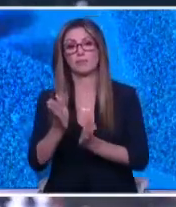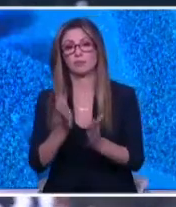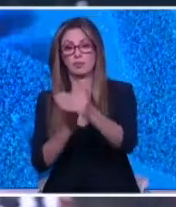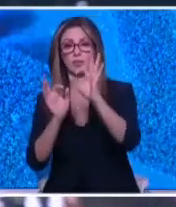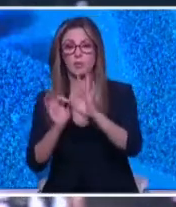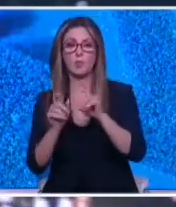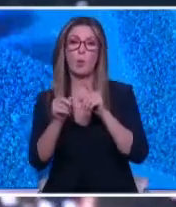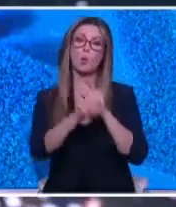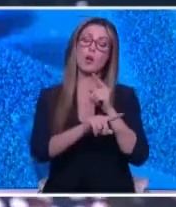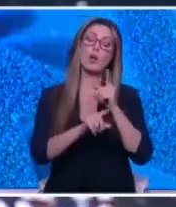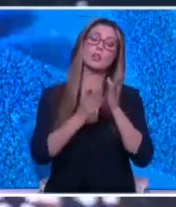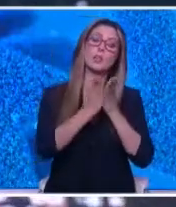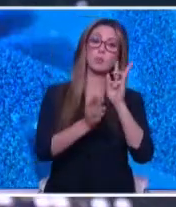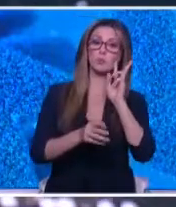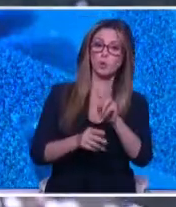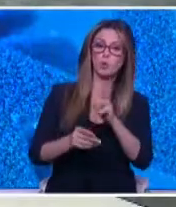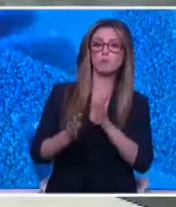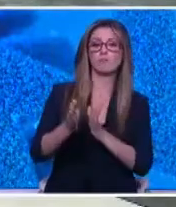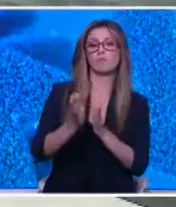manevra yapınca kaza engellendi.